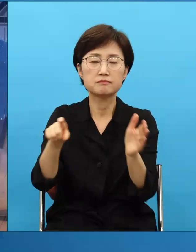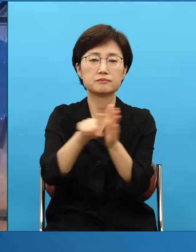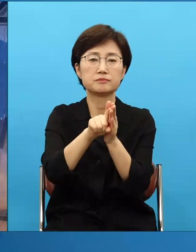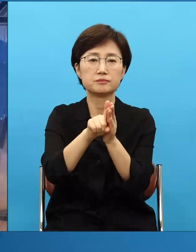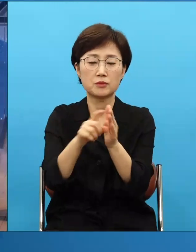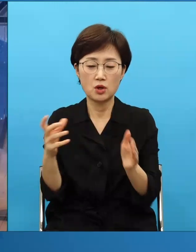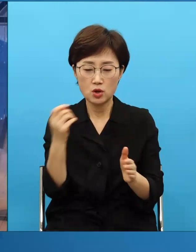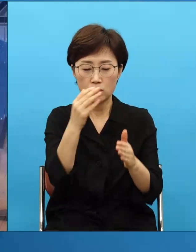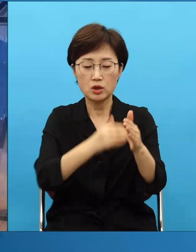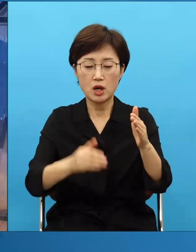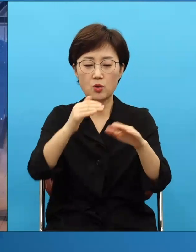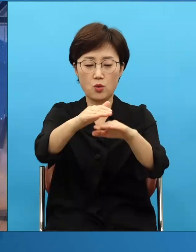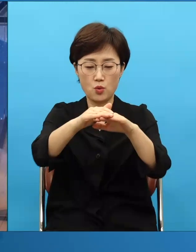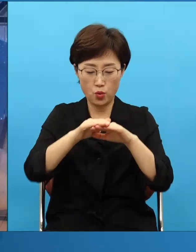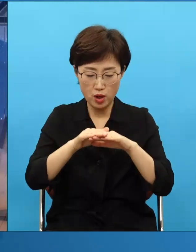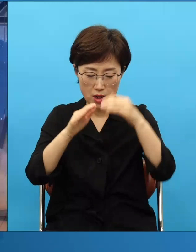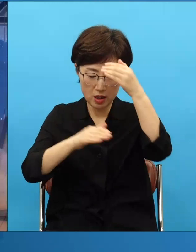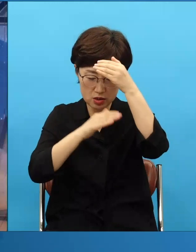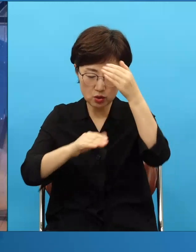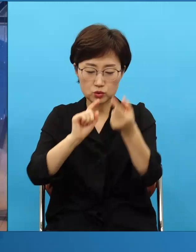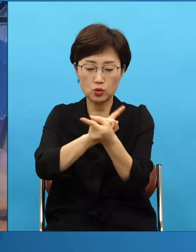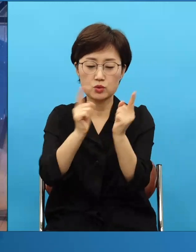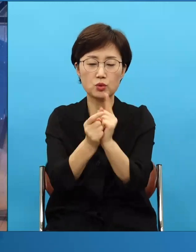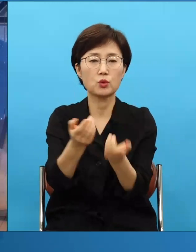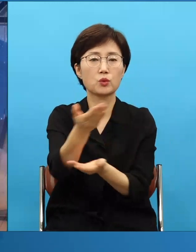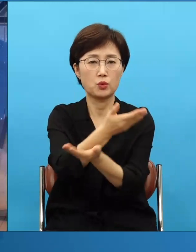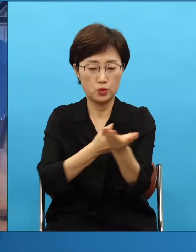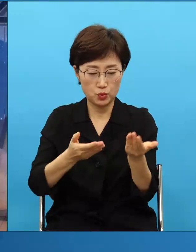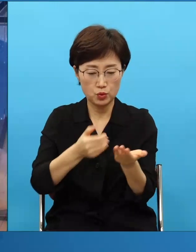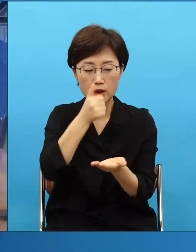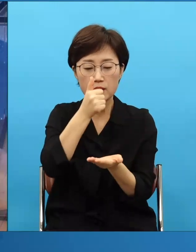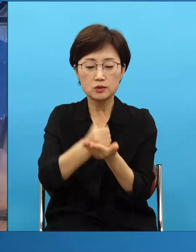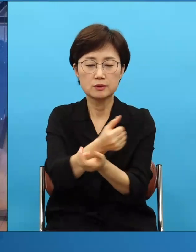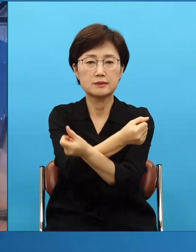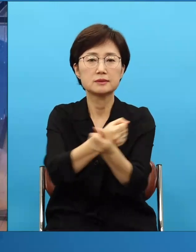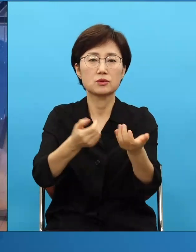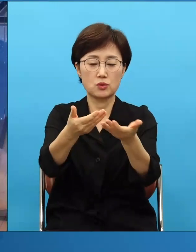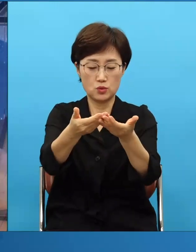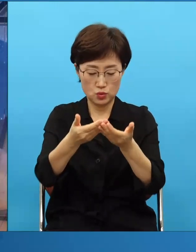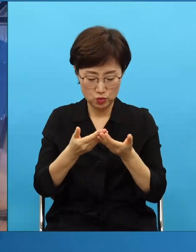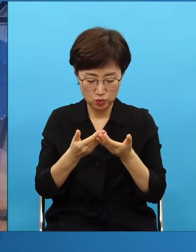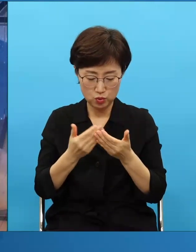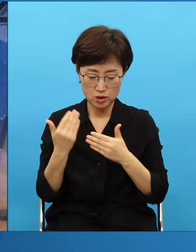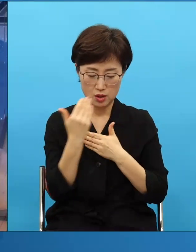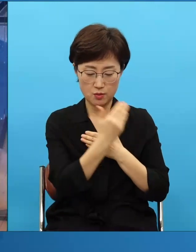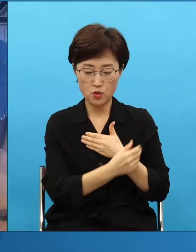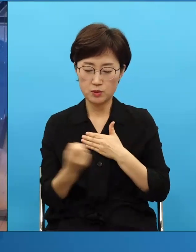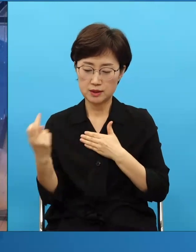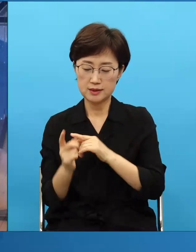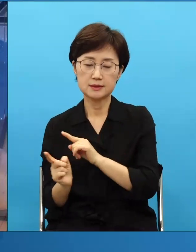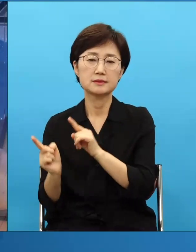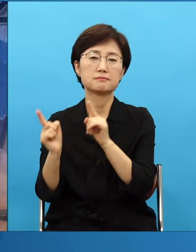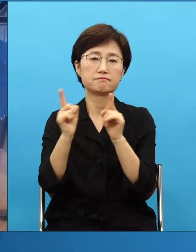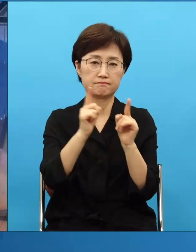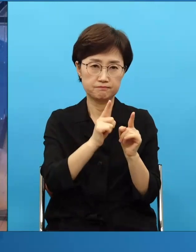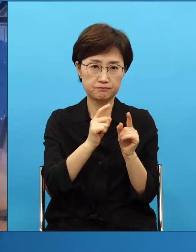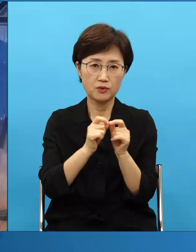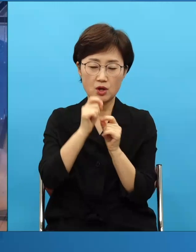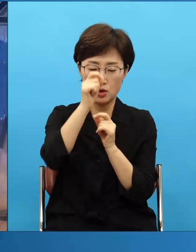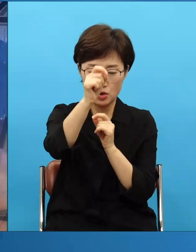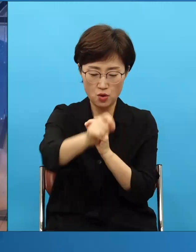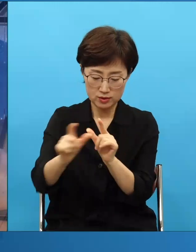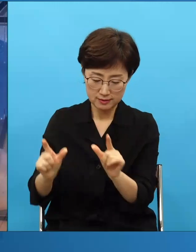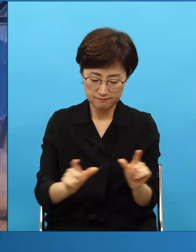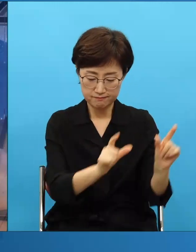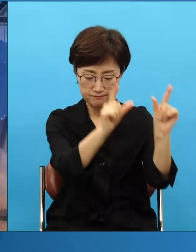성령을 미사하며 거룩한 공의와 성도가 서로를 돕는 것과 죄를 사하여 주시는 것과 몸이